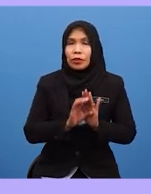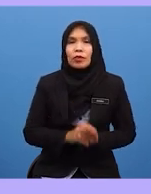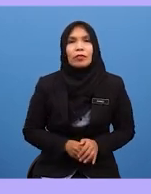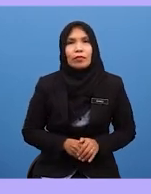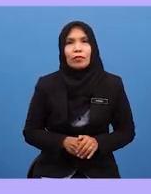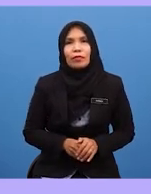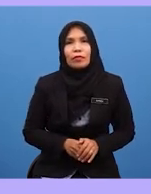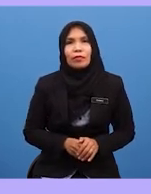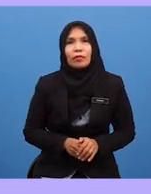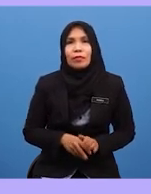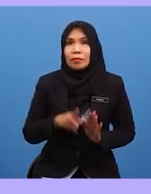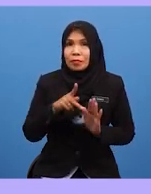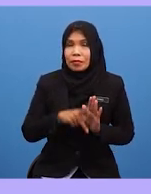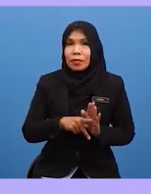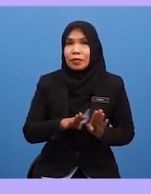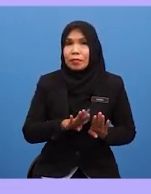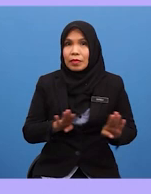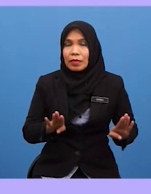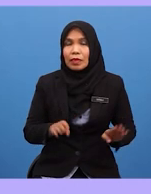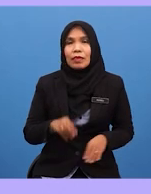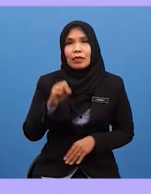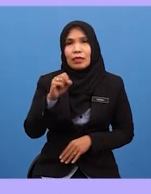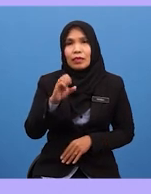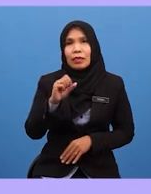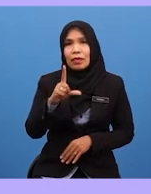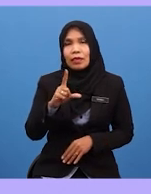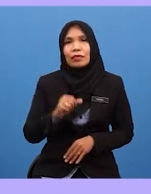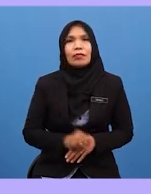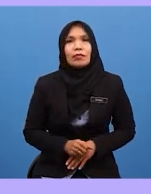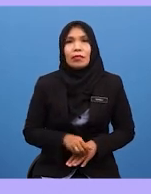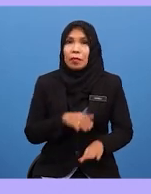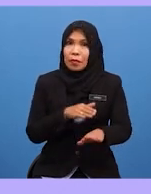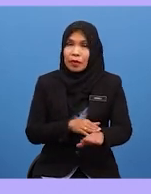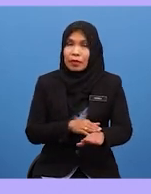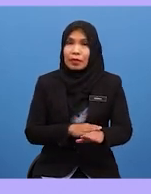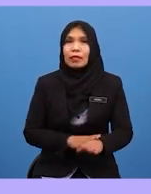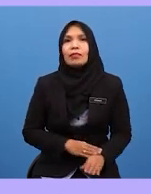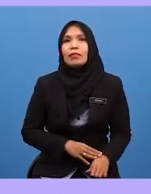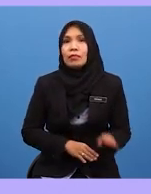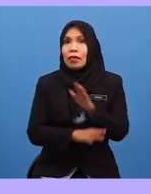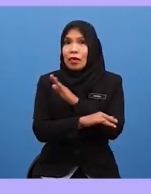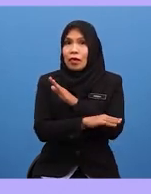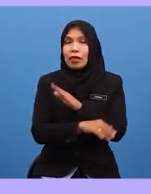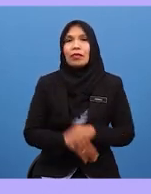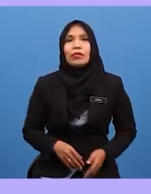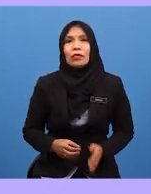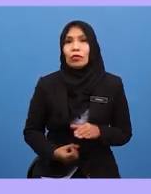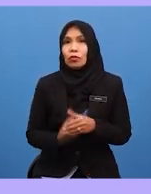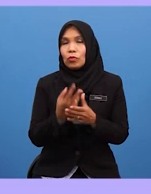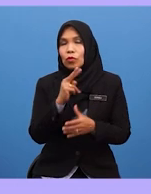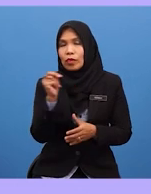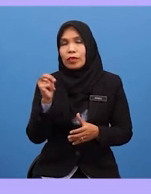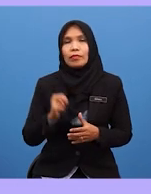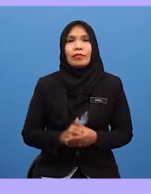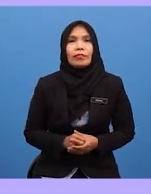sel epidermis pada akar tumbuhan menyebabkan sel-sel ini